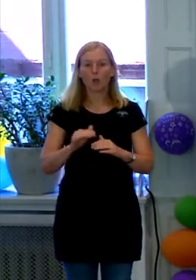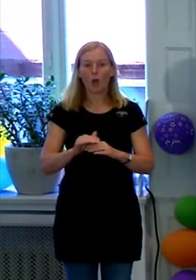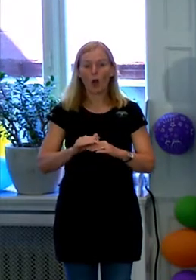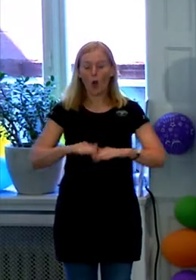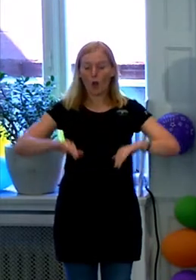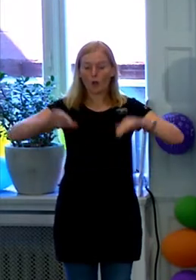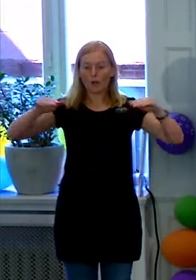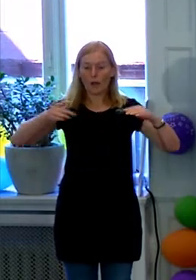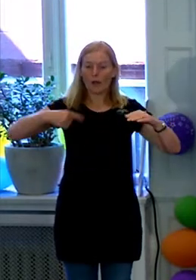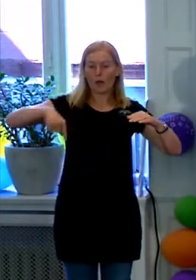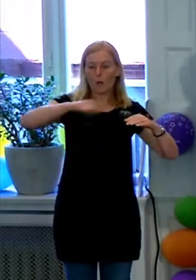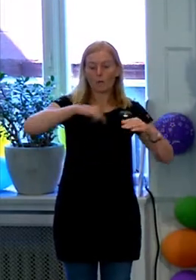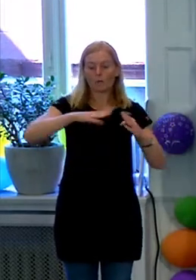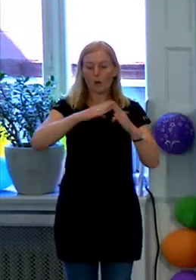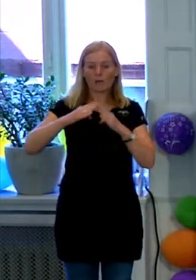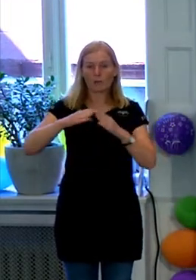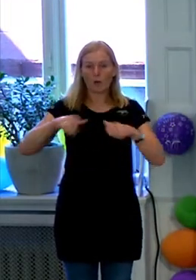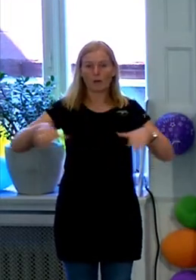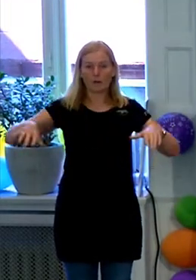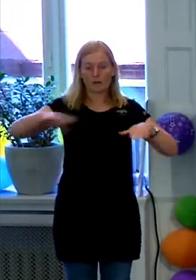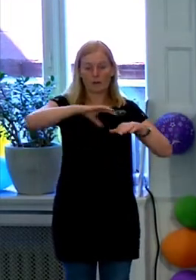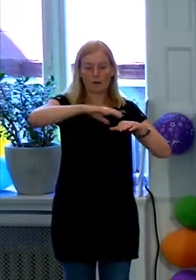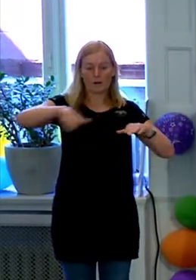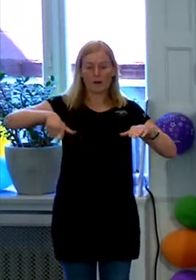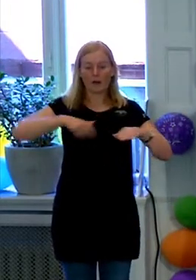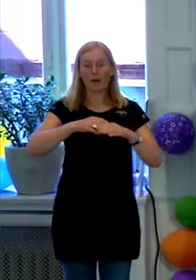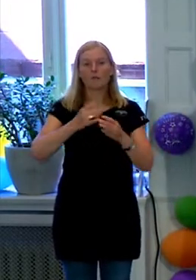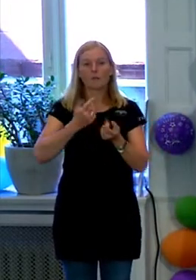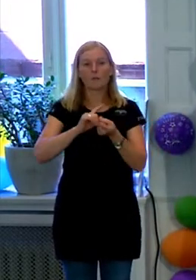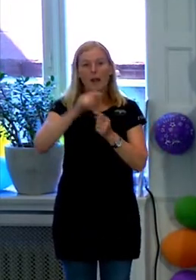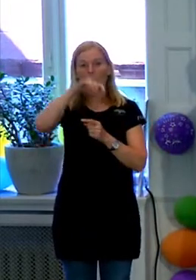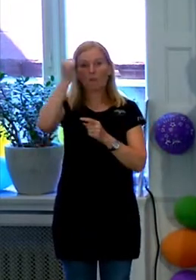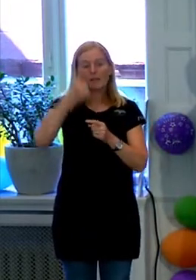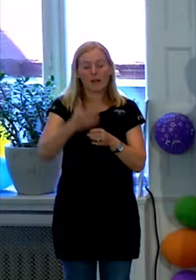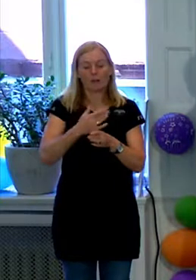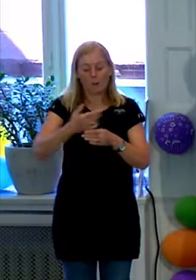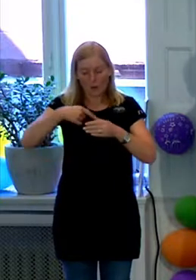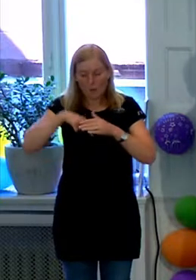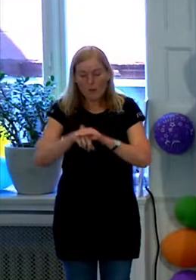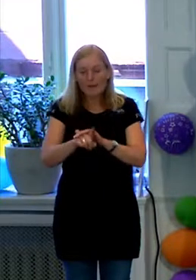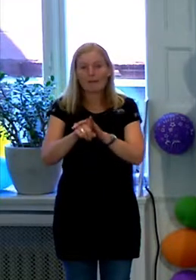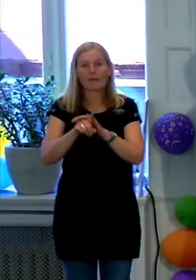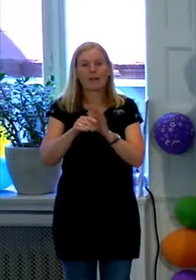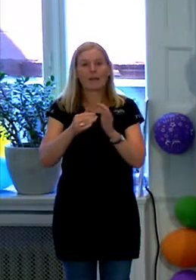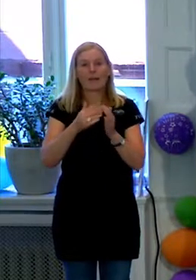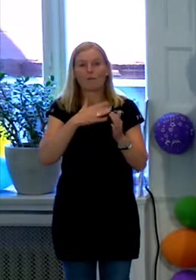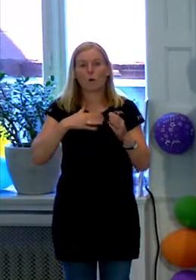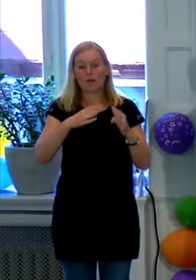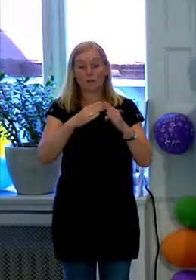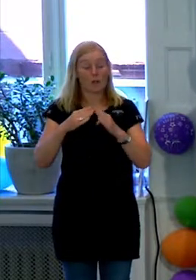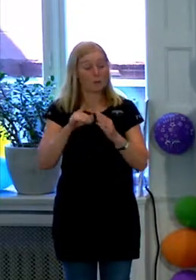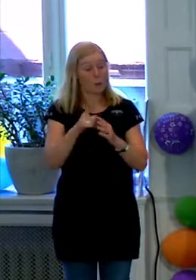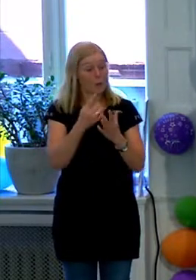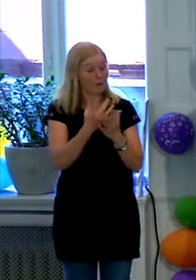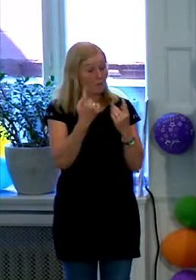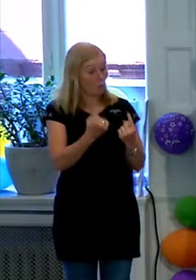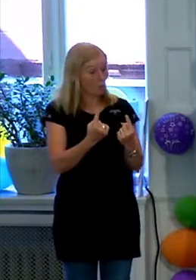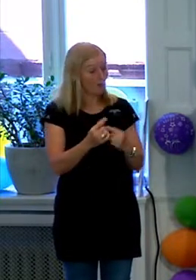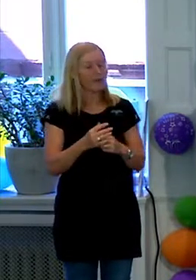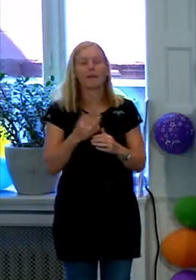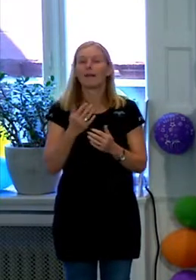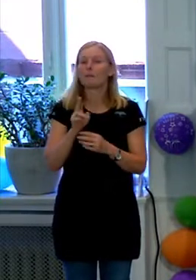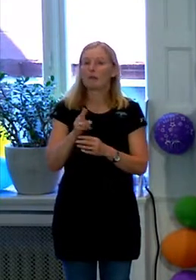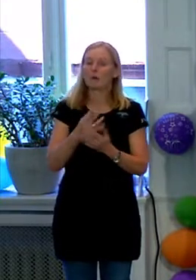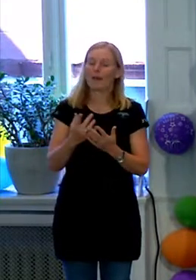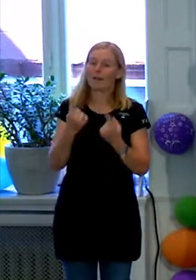Och det är ju, kan ju bli jättekomplicerat innan man kommer in i stan. Mm, så att säga. Det är ju enorma höjder. Mm. Men du är inte förvånad? Nej, men jag är inte